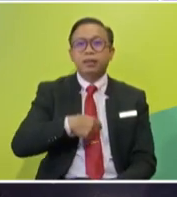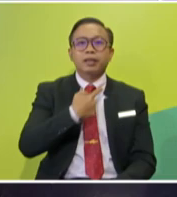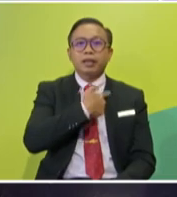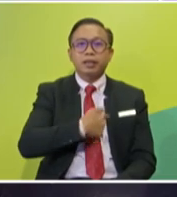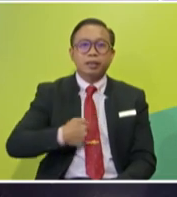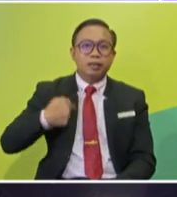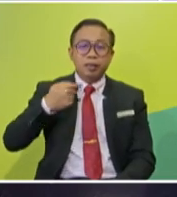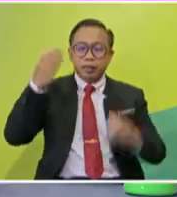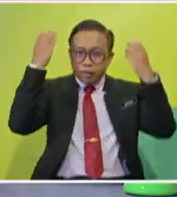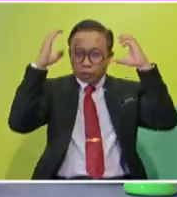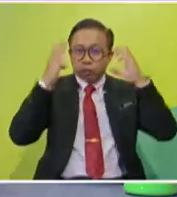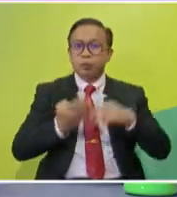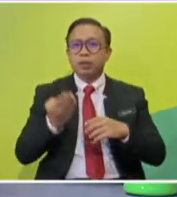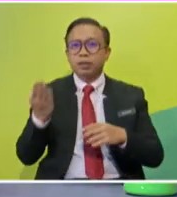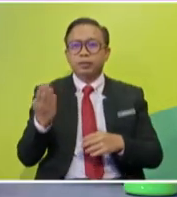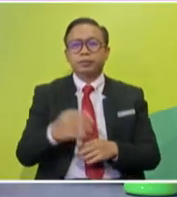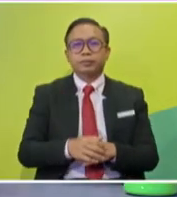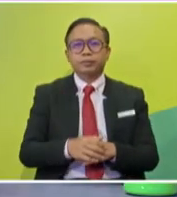untuk istriku